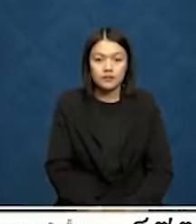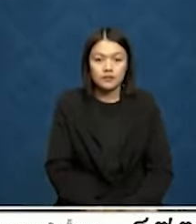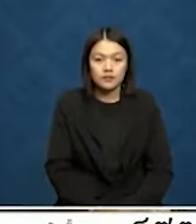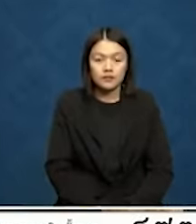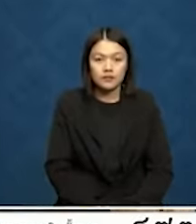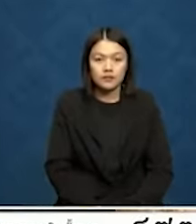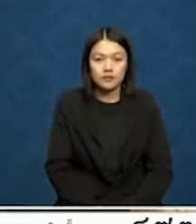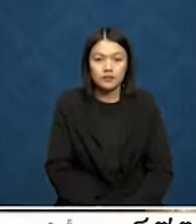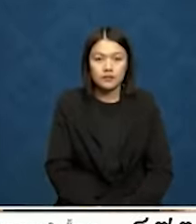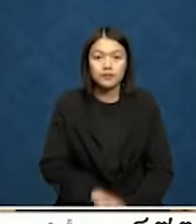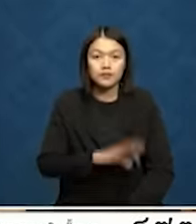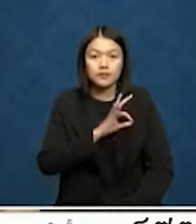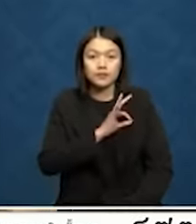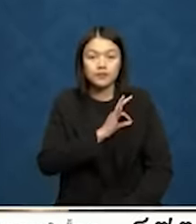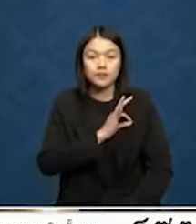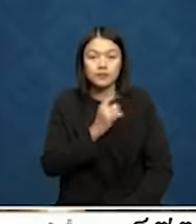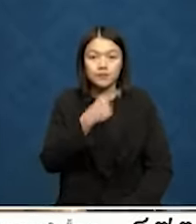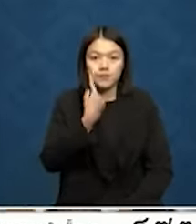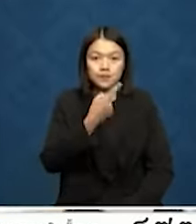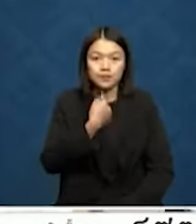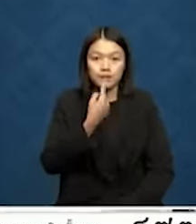มีท่านสมาชิกท่านใดนะครับ